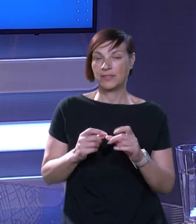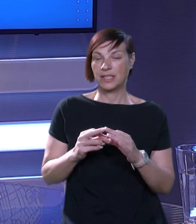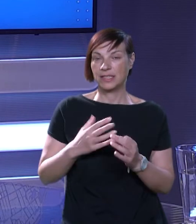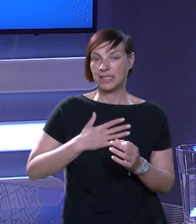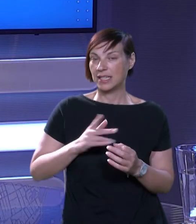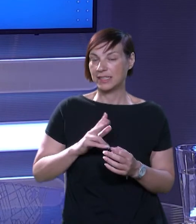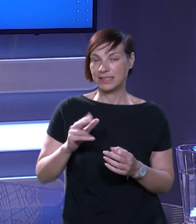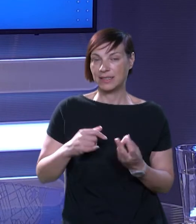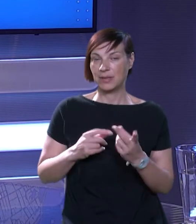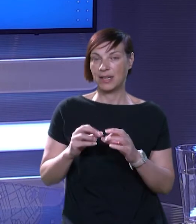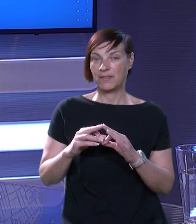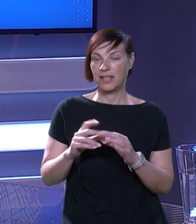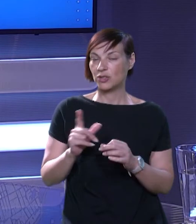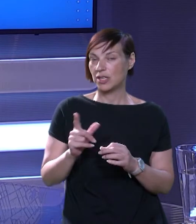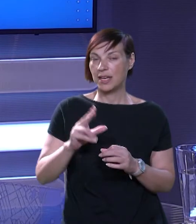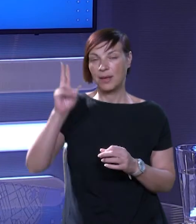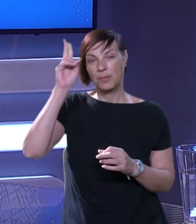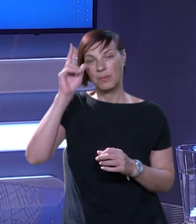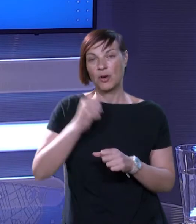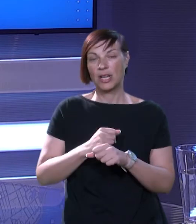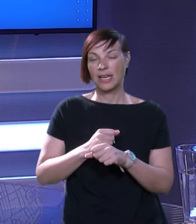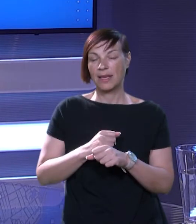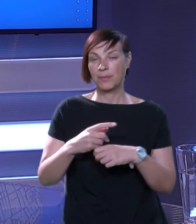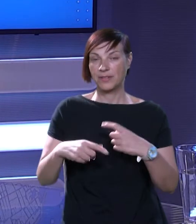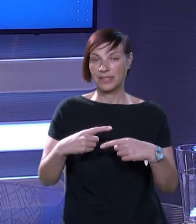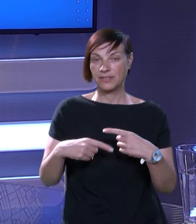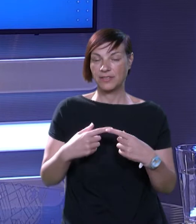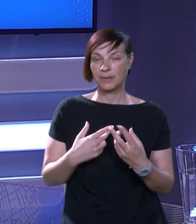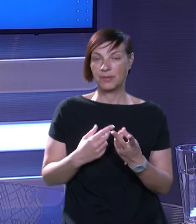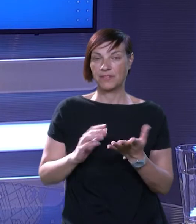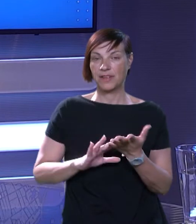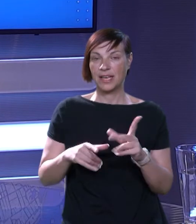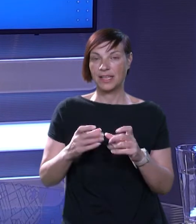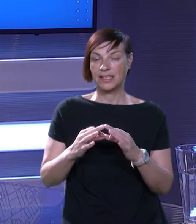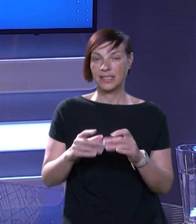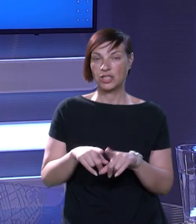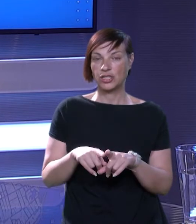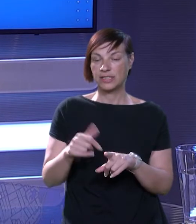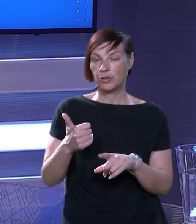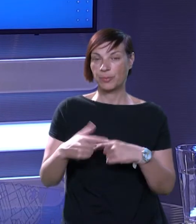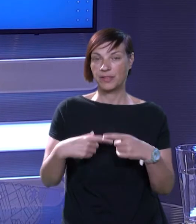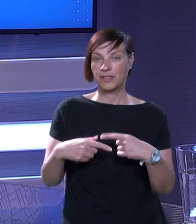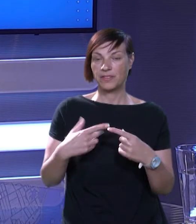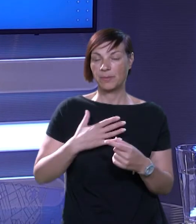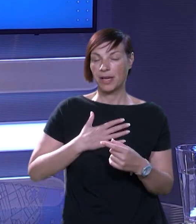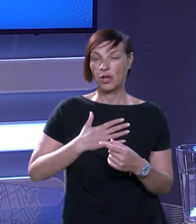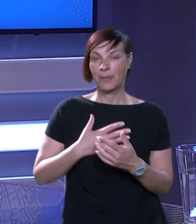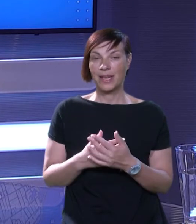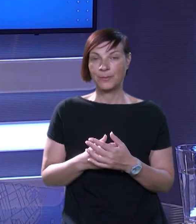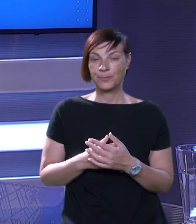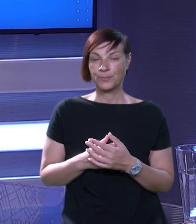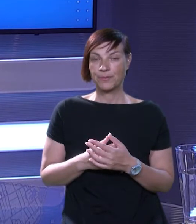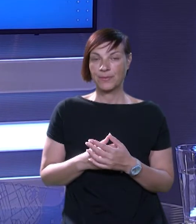I da ja nisam imala Vanju Sremac, ja ne bi mogla napraviti takav film. Jer je Vanja je to isto prvi film, kao i